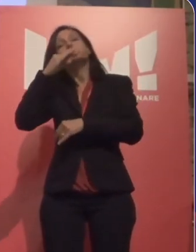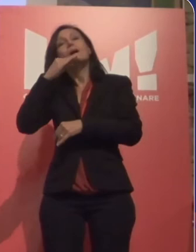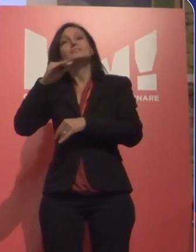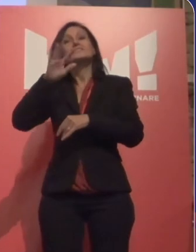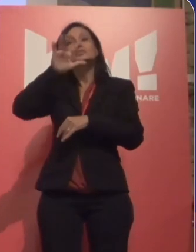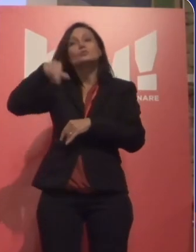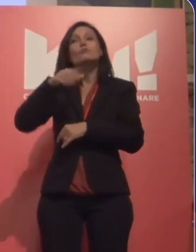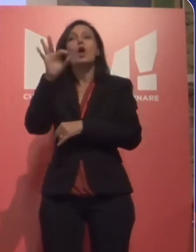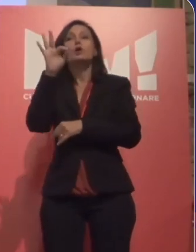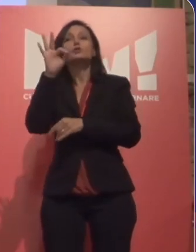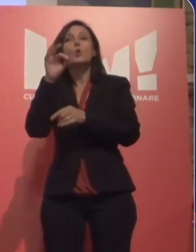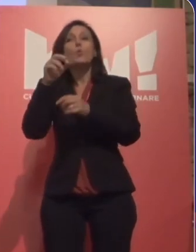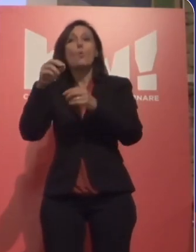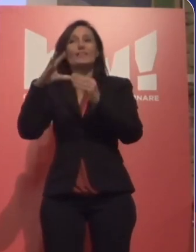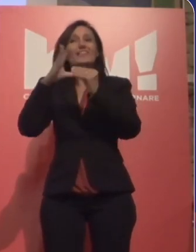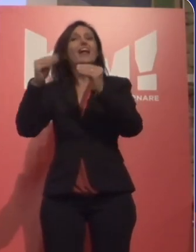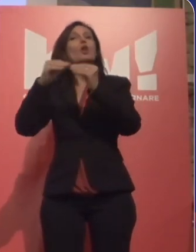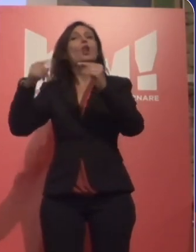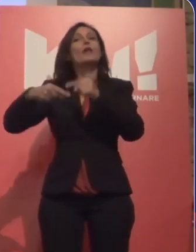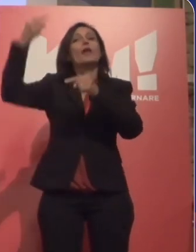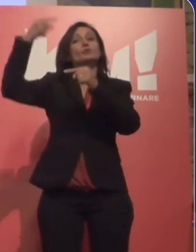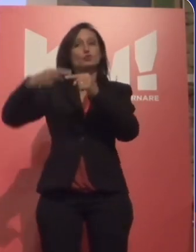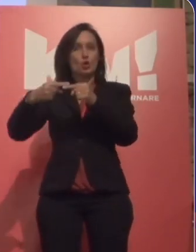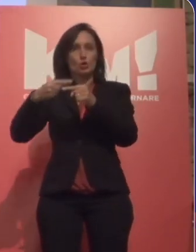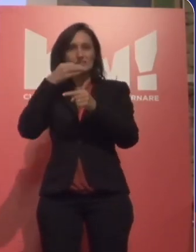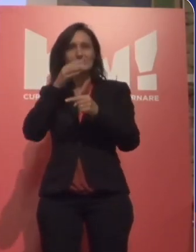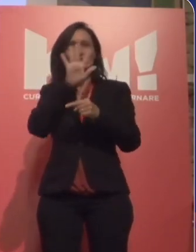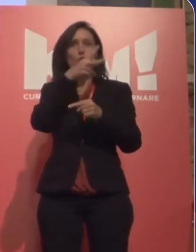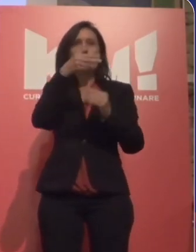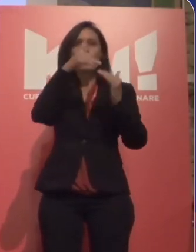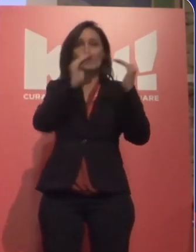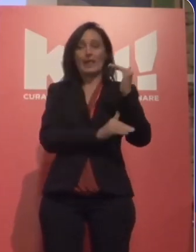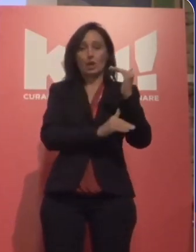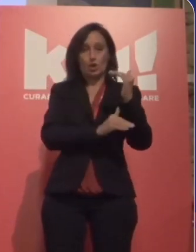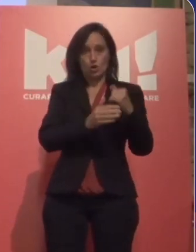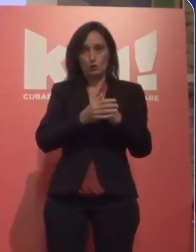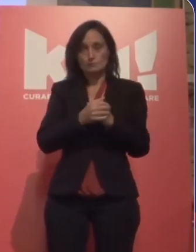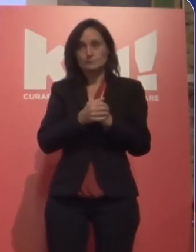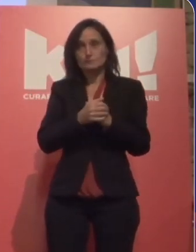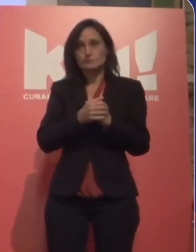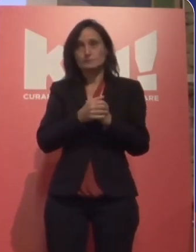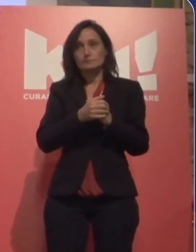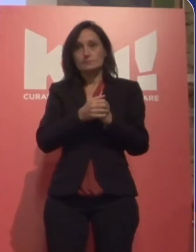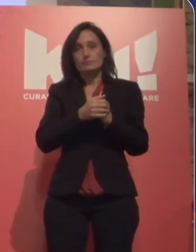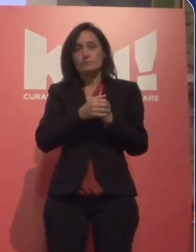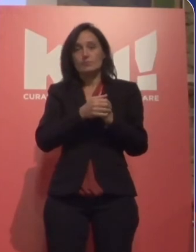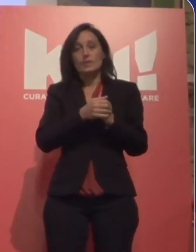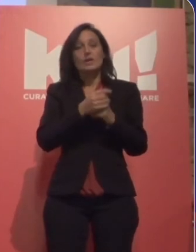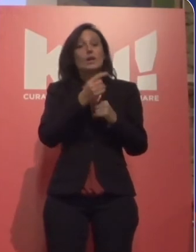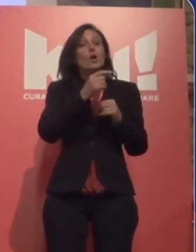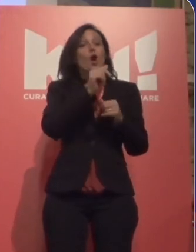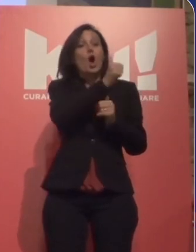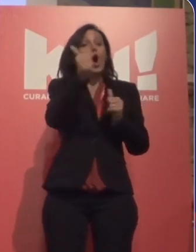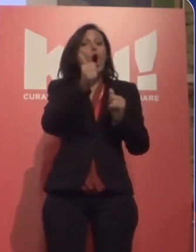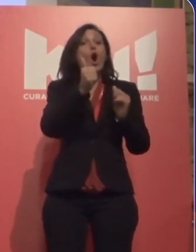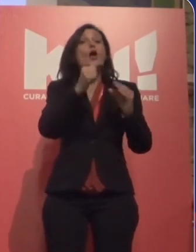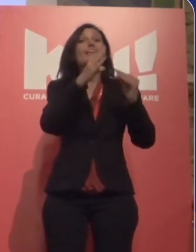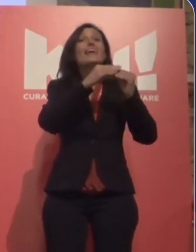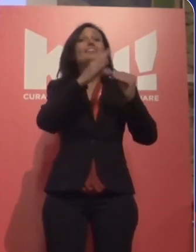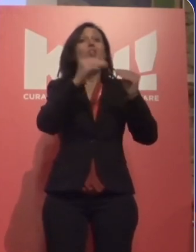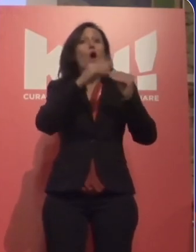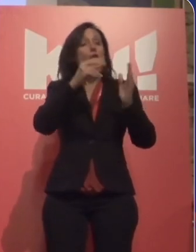e anche 5 euro solo 4 centesimi su ogni dollaro di entrate fiscali